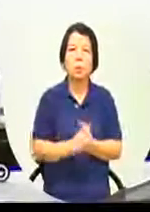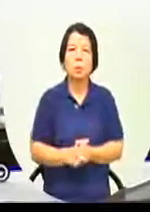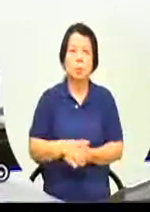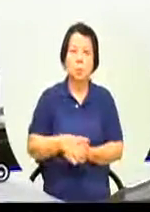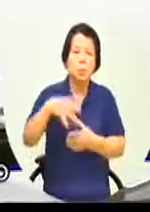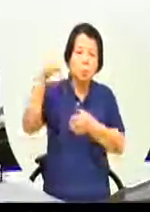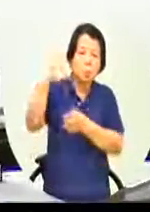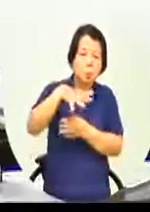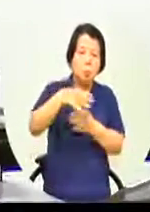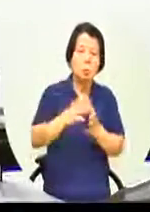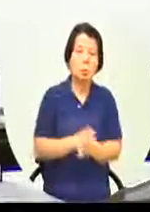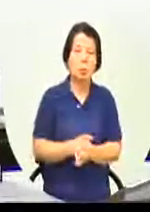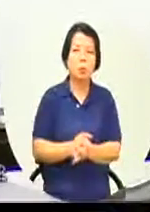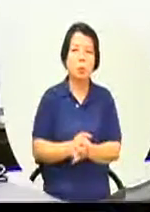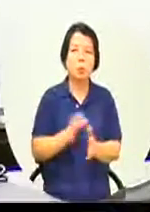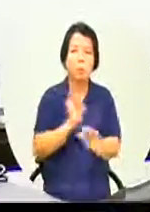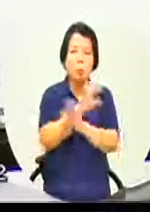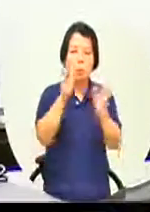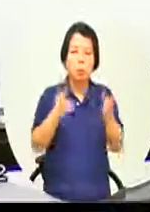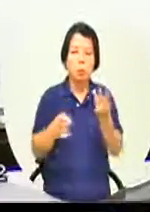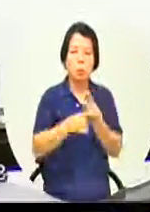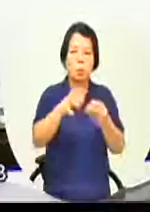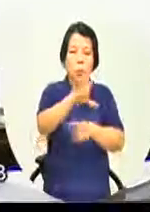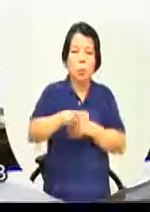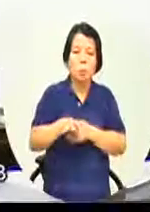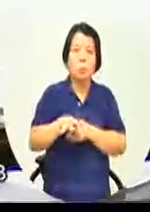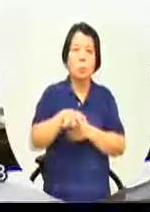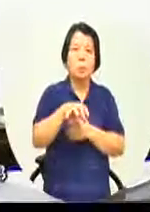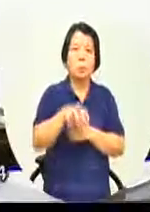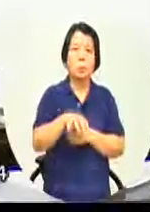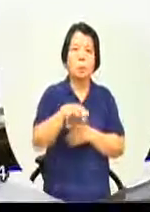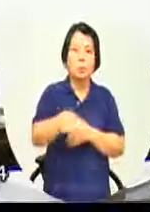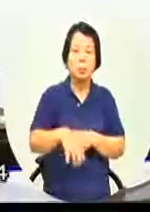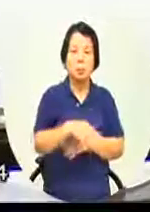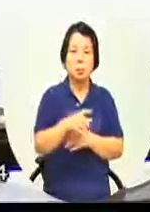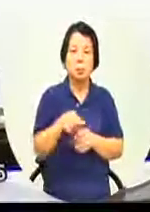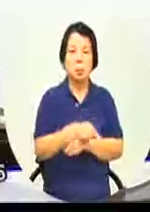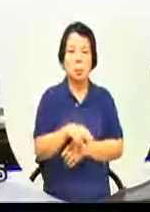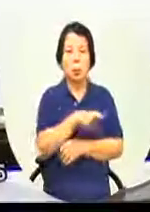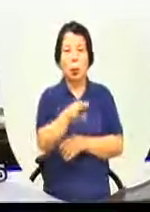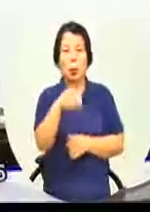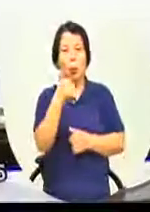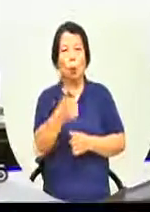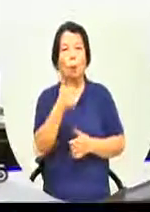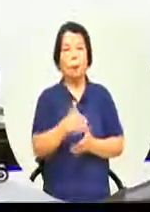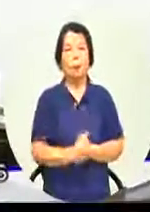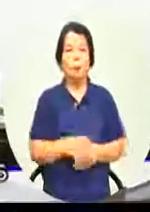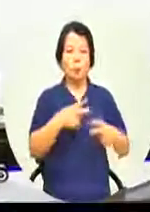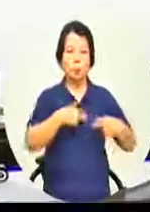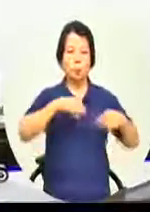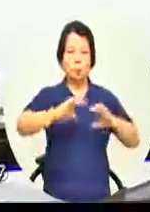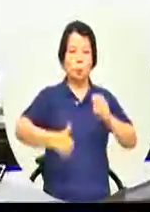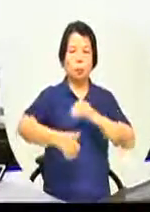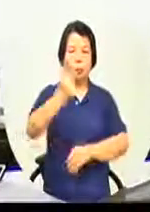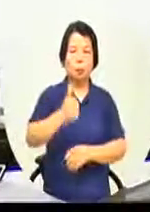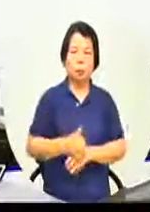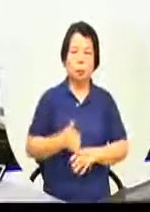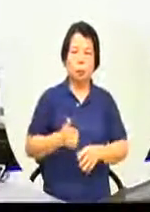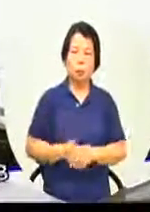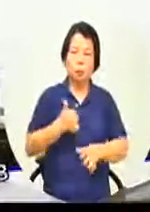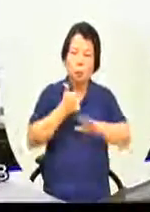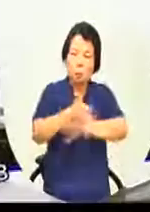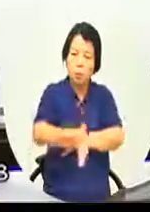农场。那向阳这个光电农场其实是还蛮精彩的啦，小英总统有去看过了，然